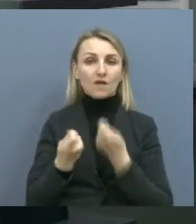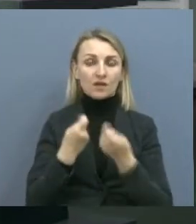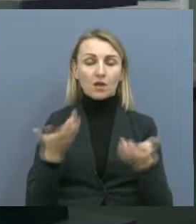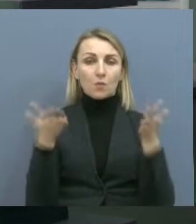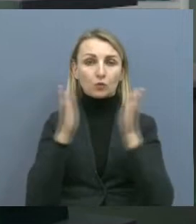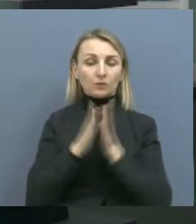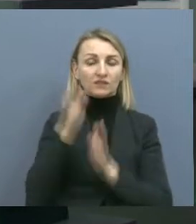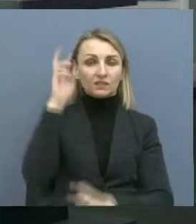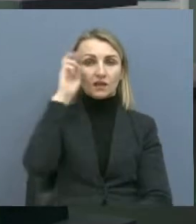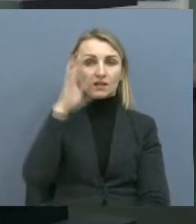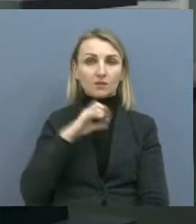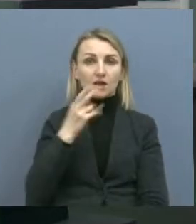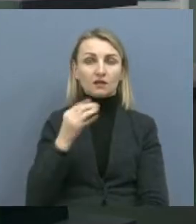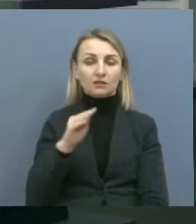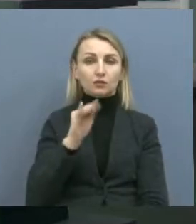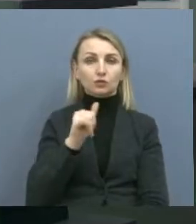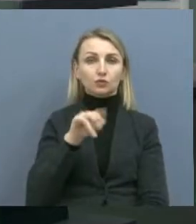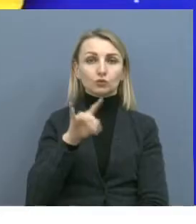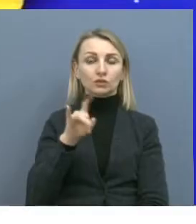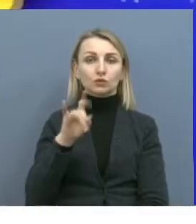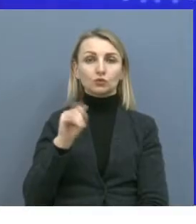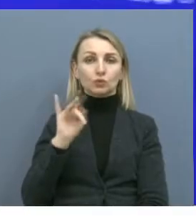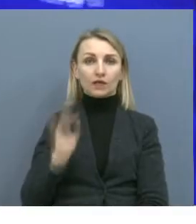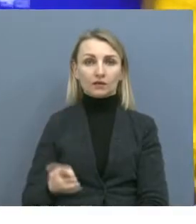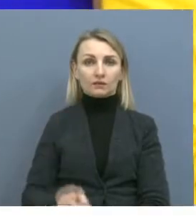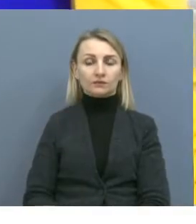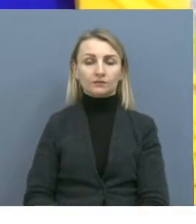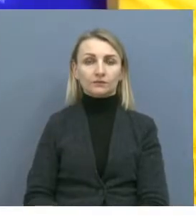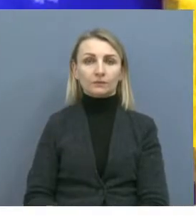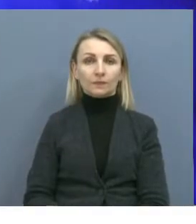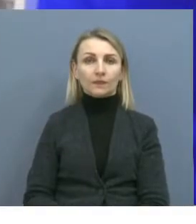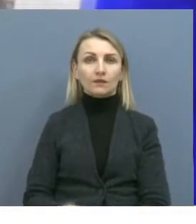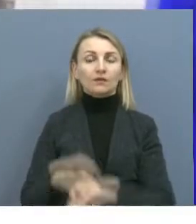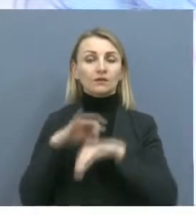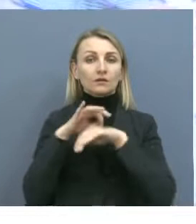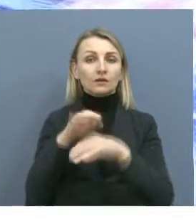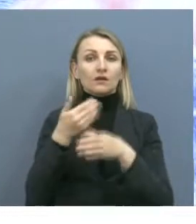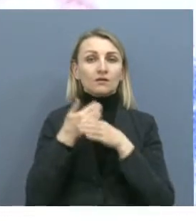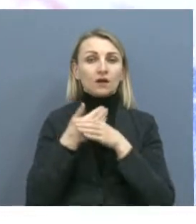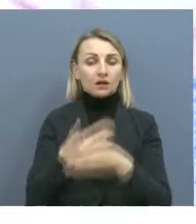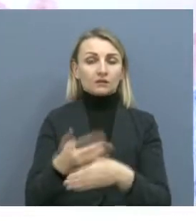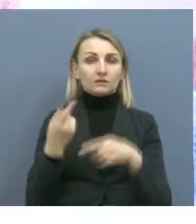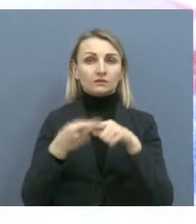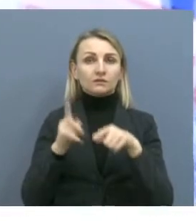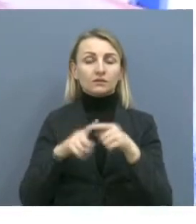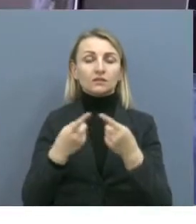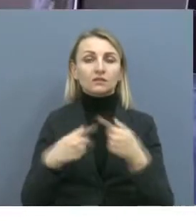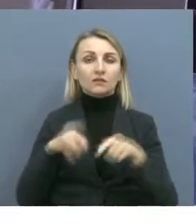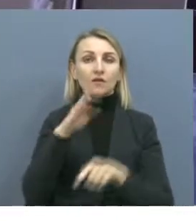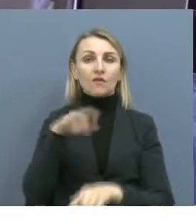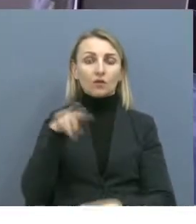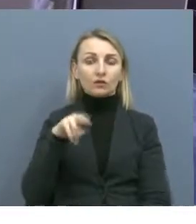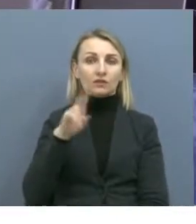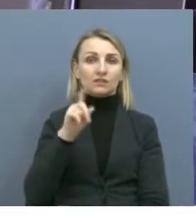стране стартовала акция «Жылы жүрек». В ходе благотворительной акции, организованной при поддержке фонда